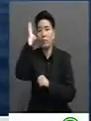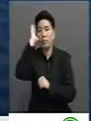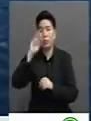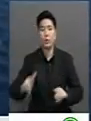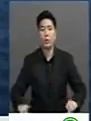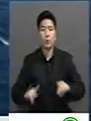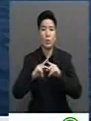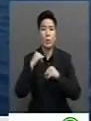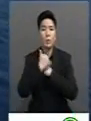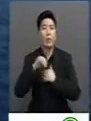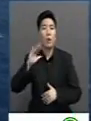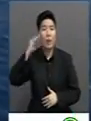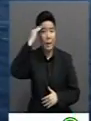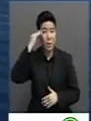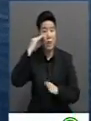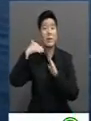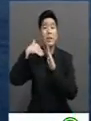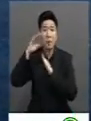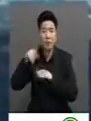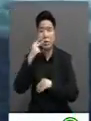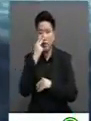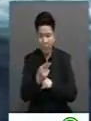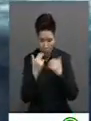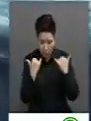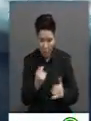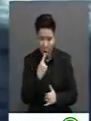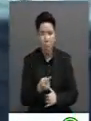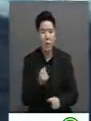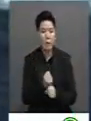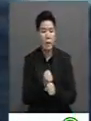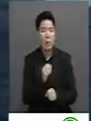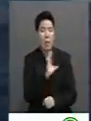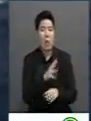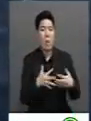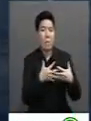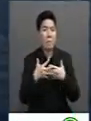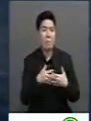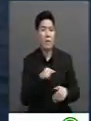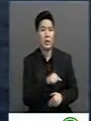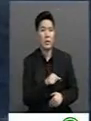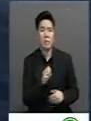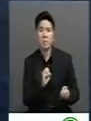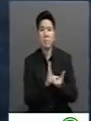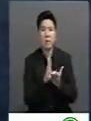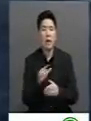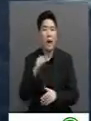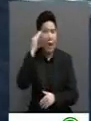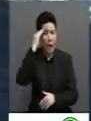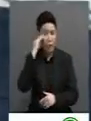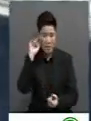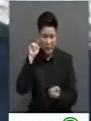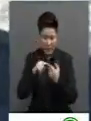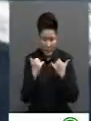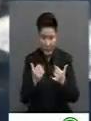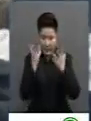างประเทศนะคะบอกว่าสถานการณ์ตอนนี้พิสูจน์ให้เห็นแล้วว่าการกระทําโดยประมาทของสหรัฐที่รุกรานเกาหลีมาถึงระยะตึงเ